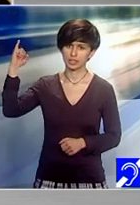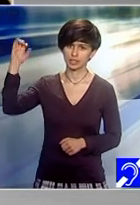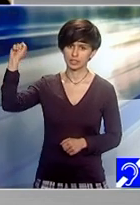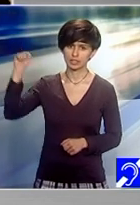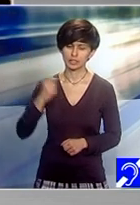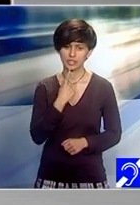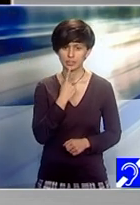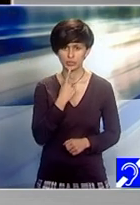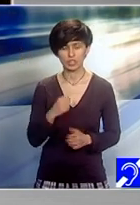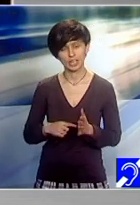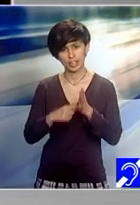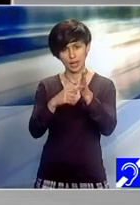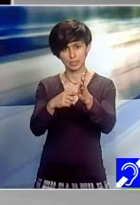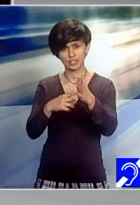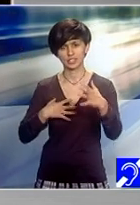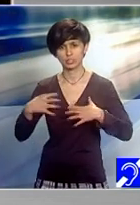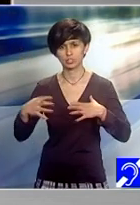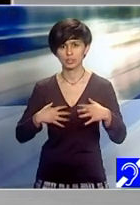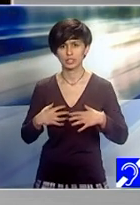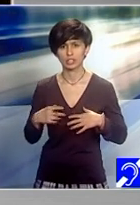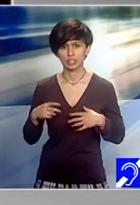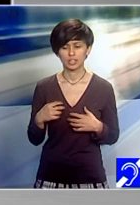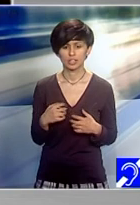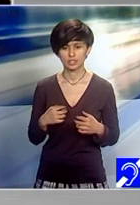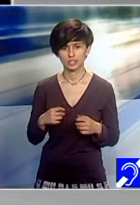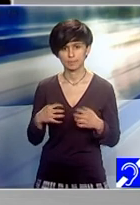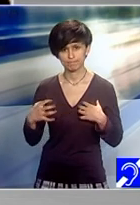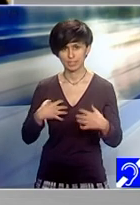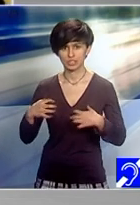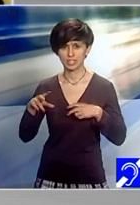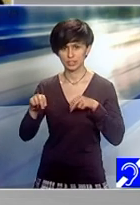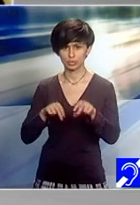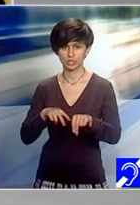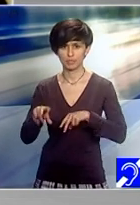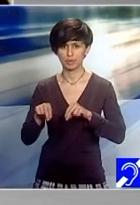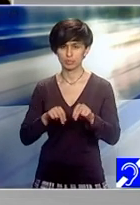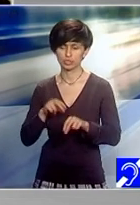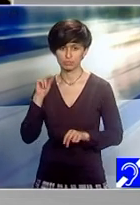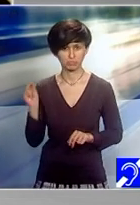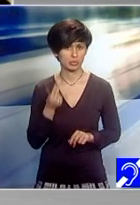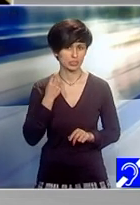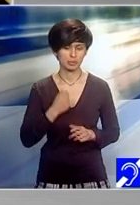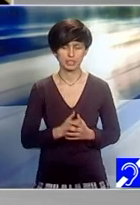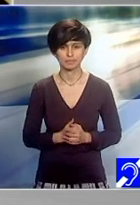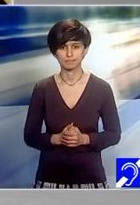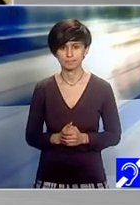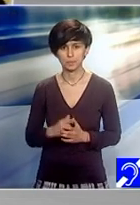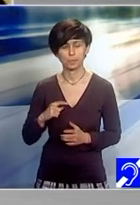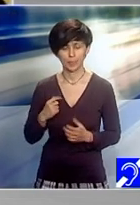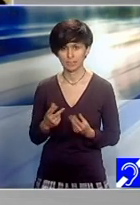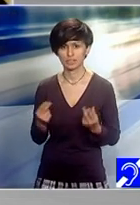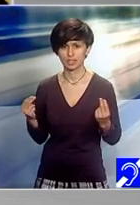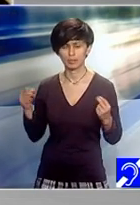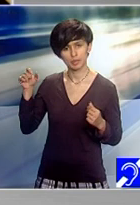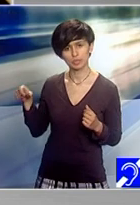Timișoara, care a prezentat un spectacol de teatru de păpuși absolut minunat. Acolo este vorba de mai multe persoane, este vorba de cei care